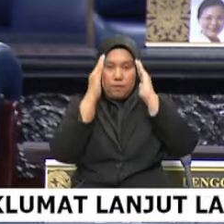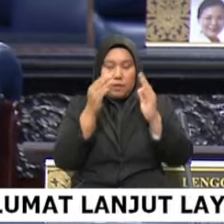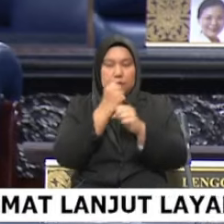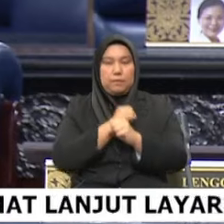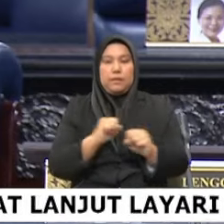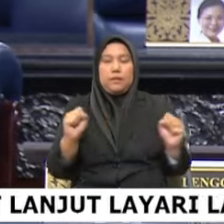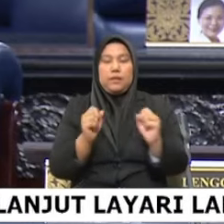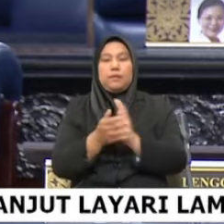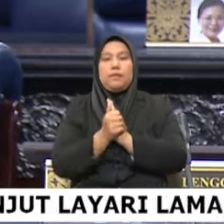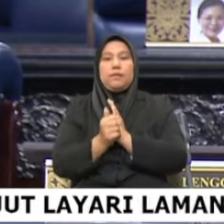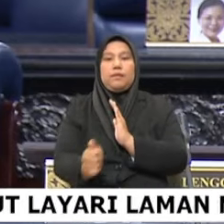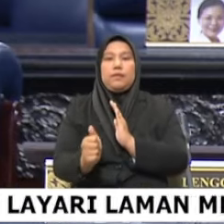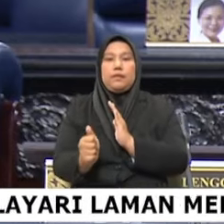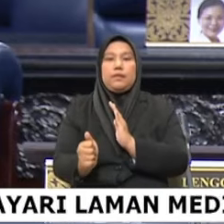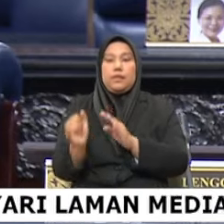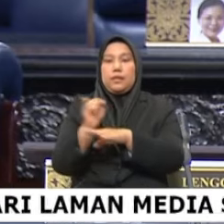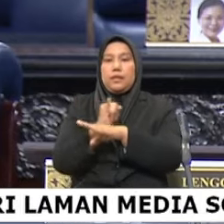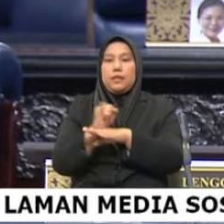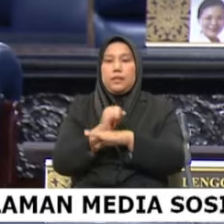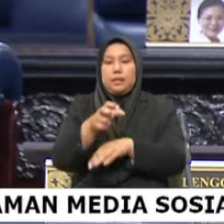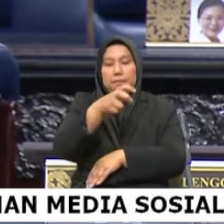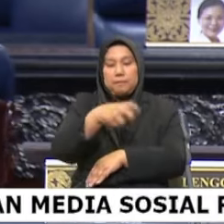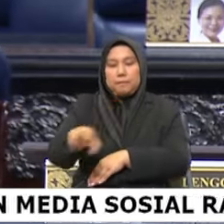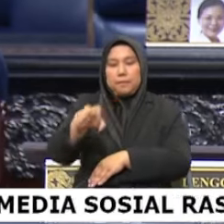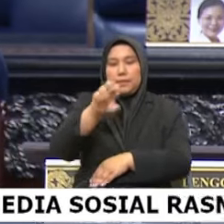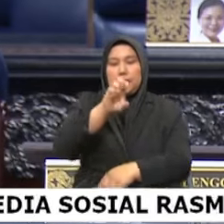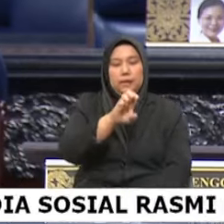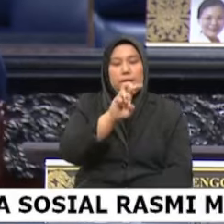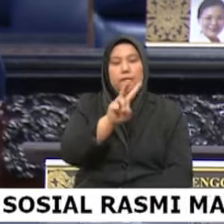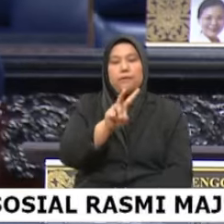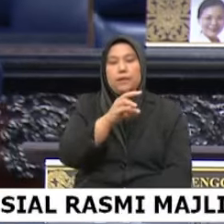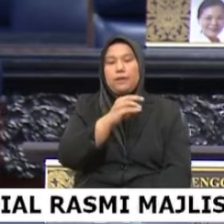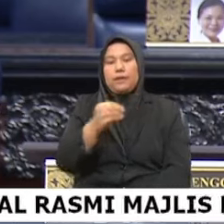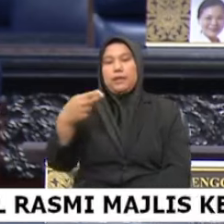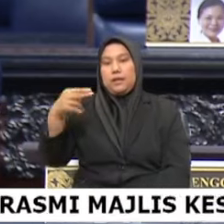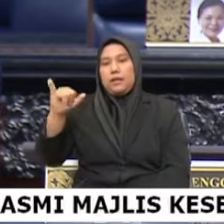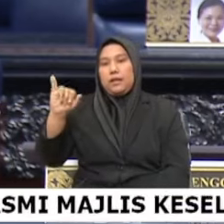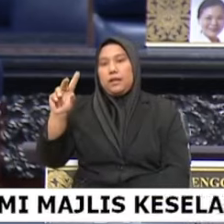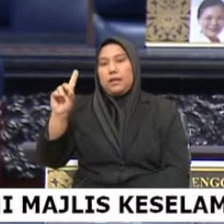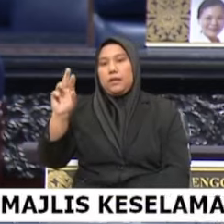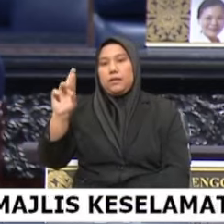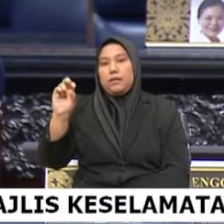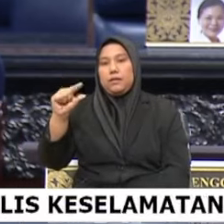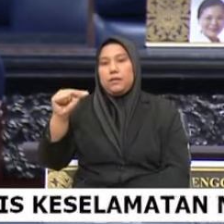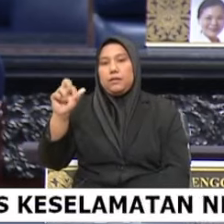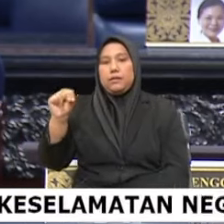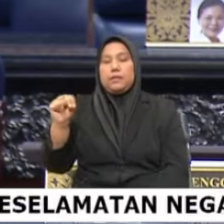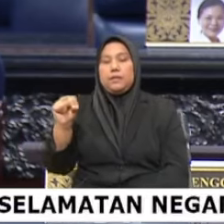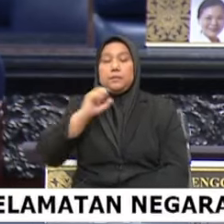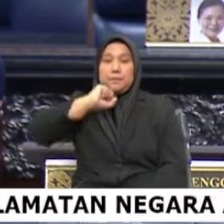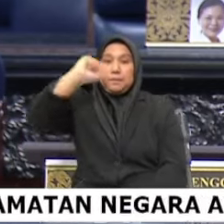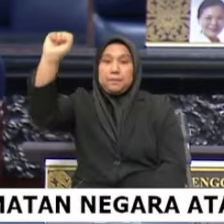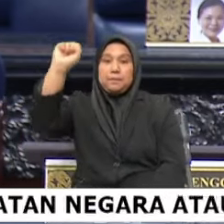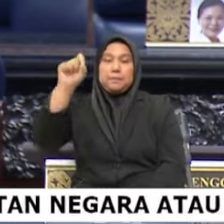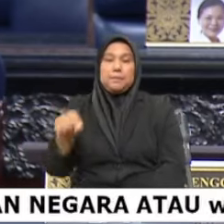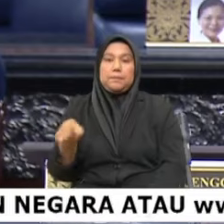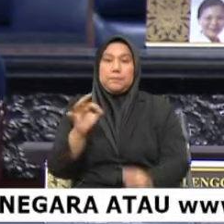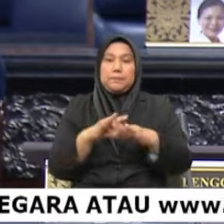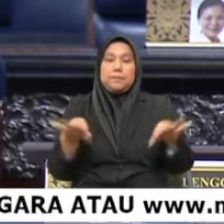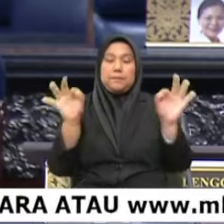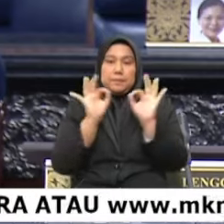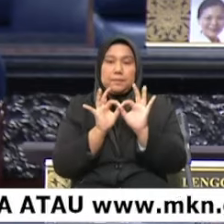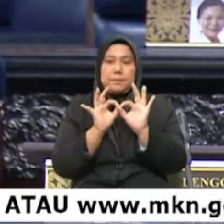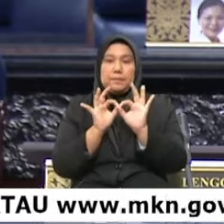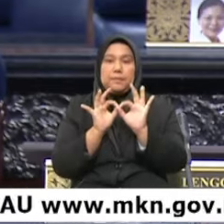penyediaan bakat untuk industri kenderaan EV dan hidrogen. Bagi negeri Sabah, saya rasa yang penting ialah kita mesti